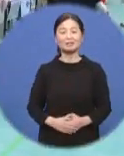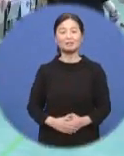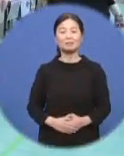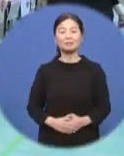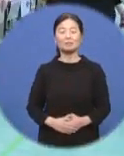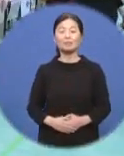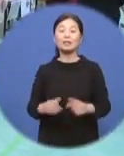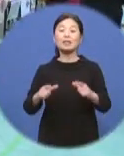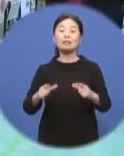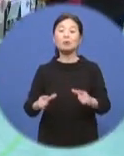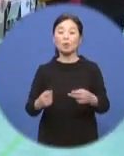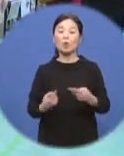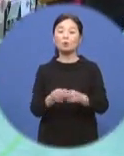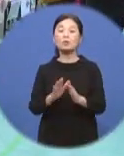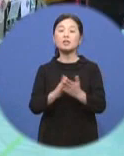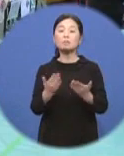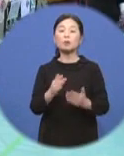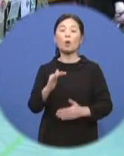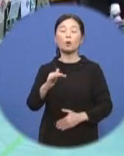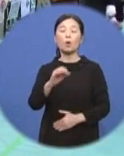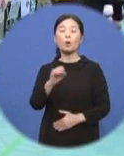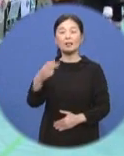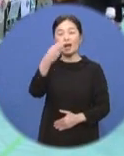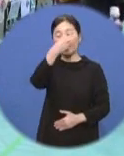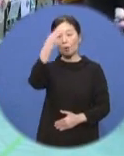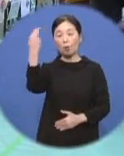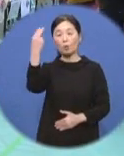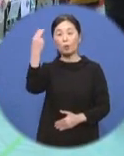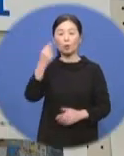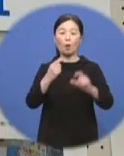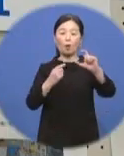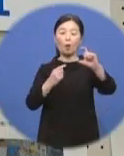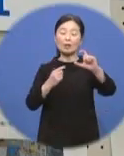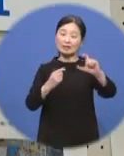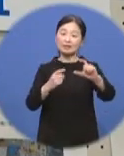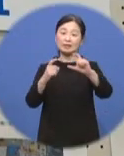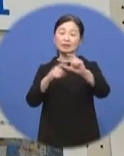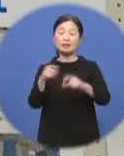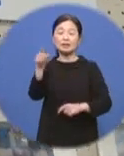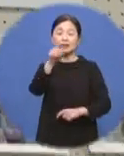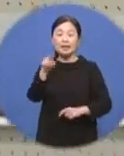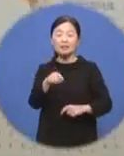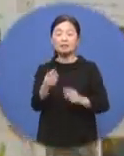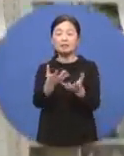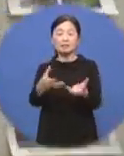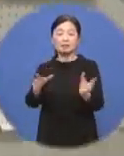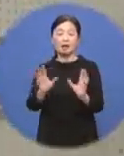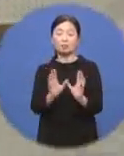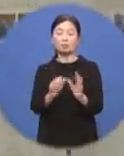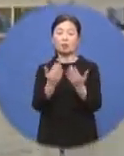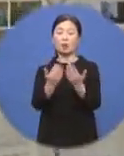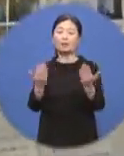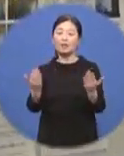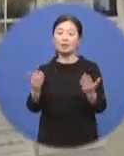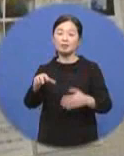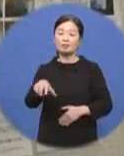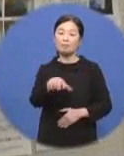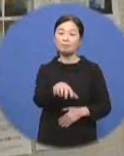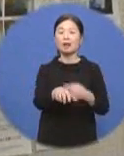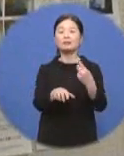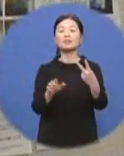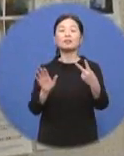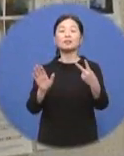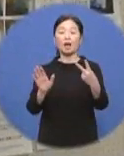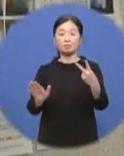地元串本小座高校の CGS 部の生徒が出している展示ブースが2つありました。それぞれど